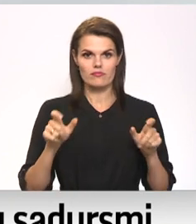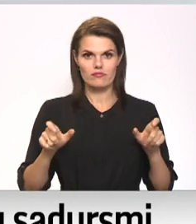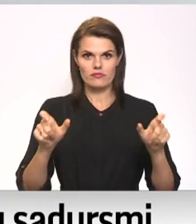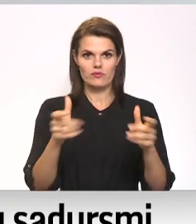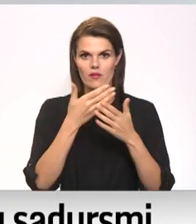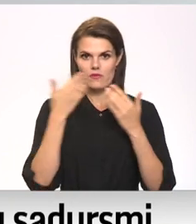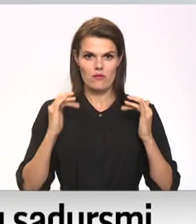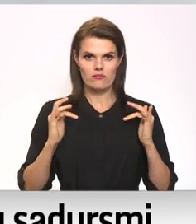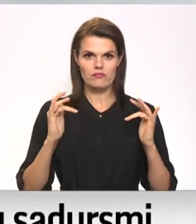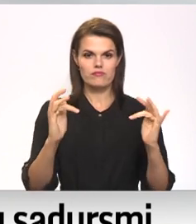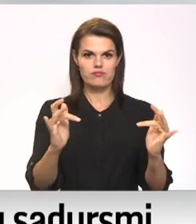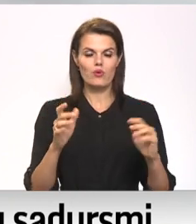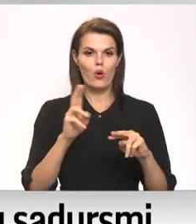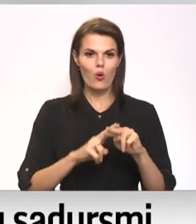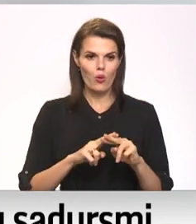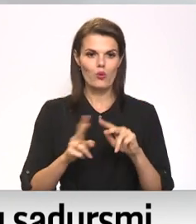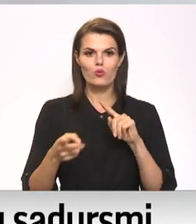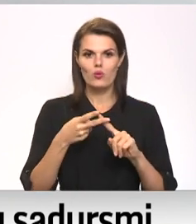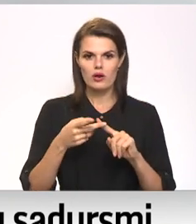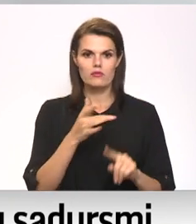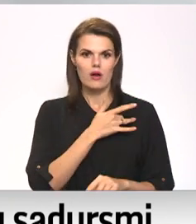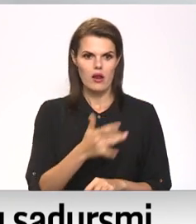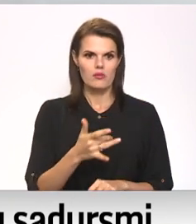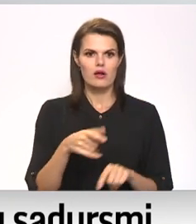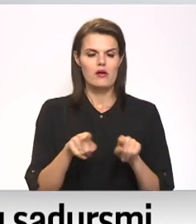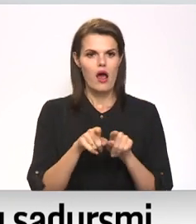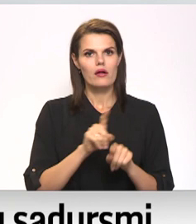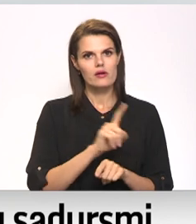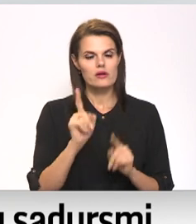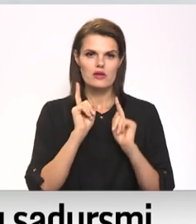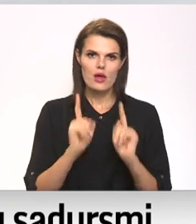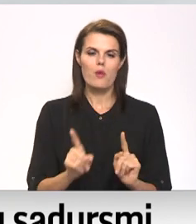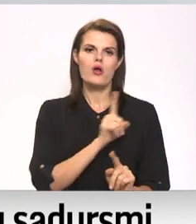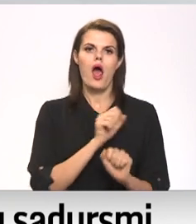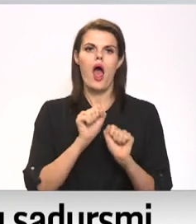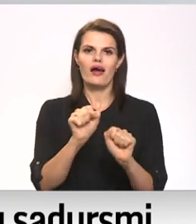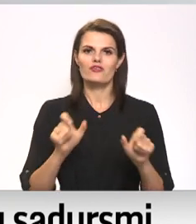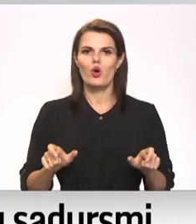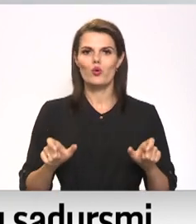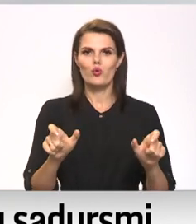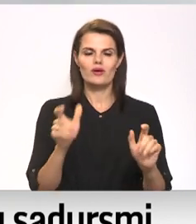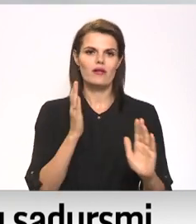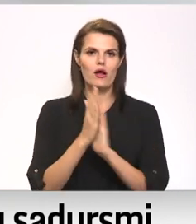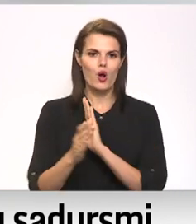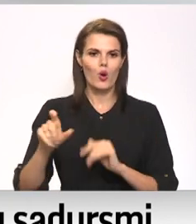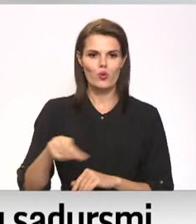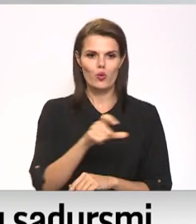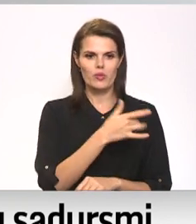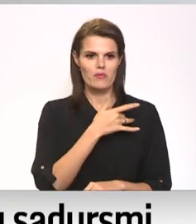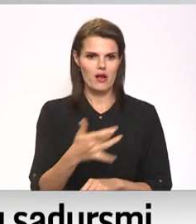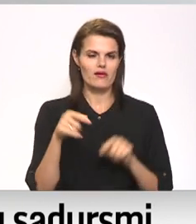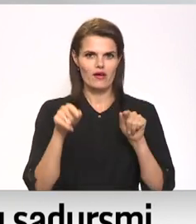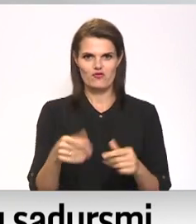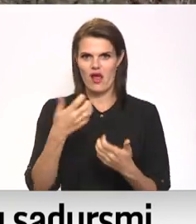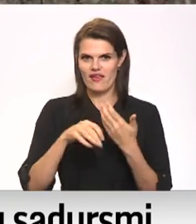nav. Un otra lieta, manuprāt, ir arī tā saucamās aizsargi joslas gar upēm. Mums ir, ka reizēm tas